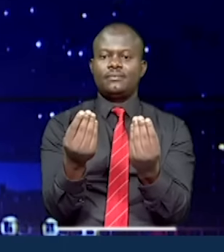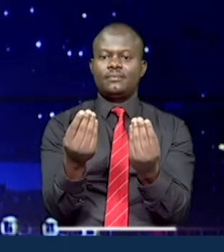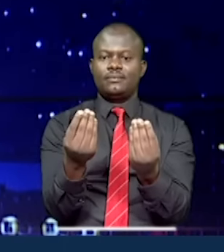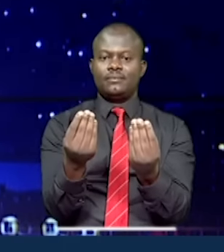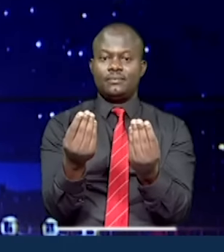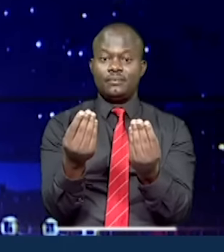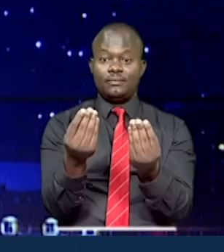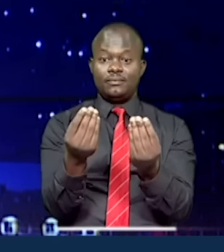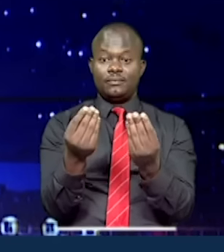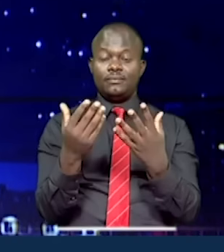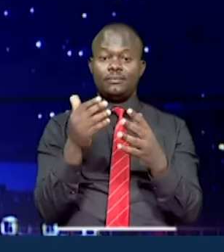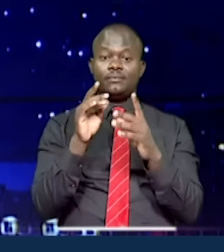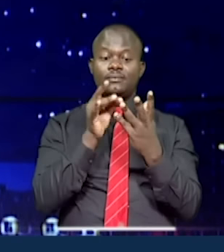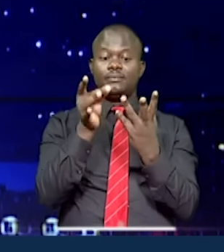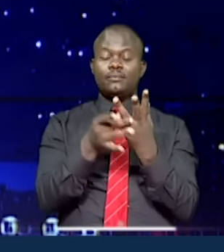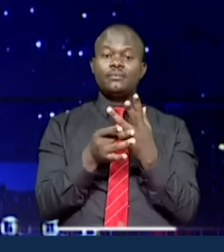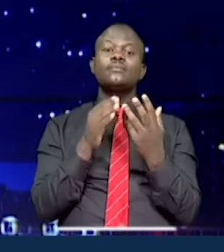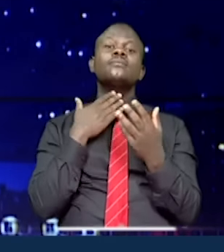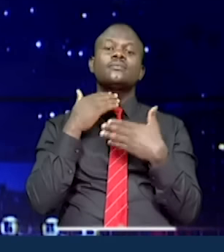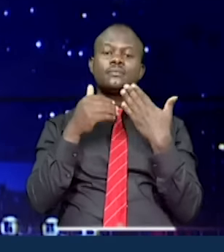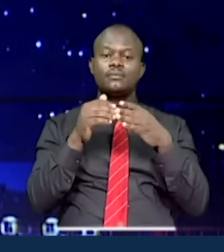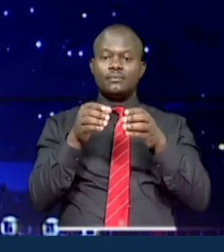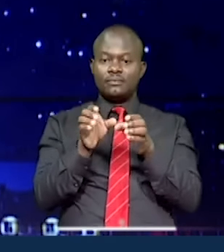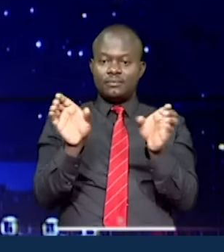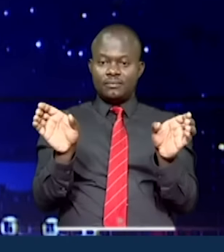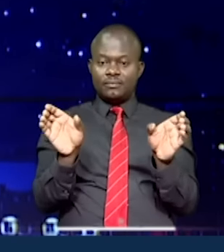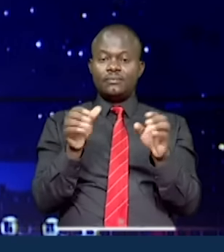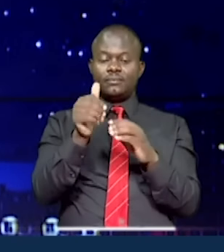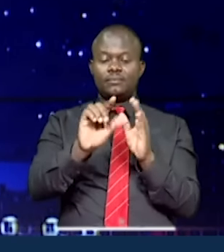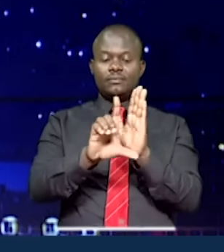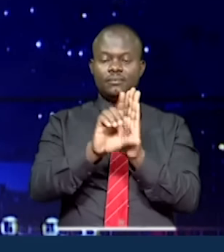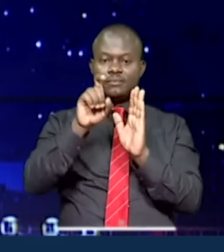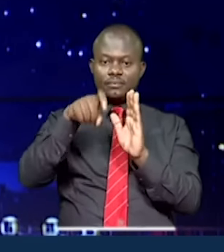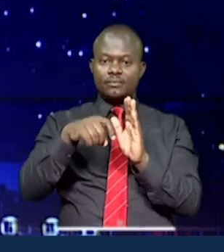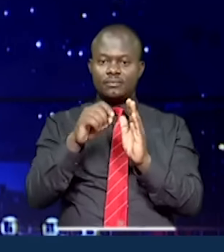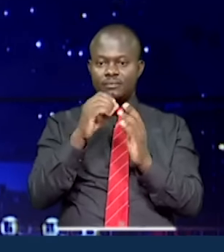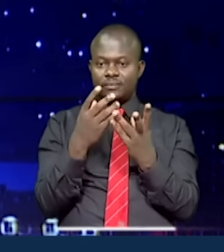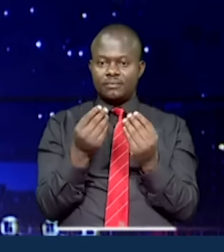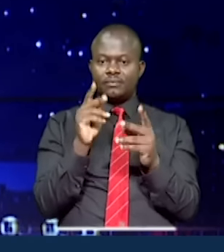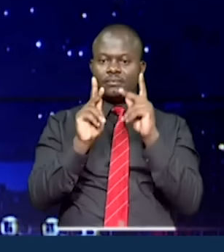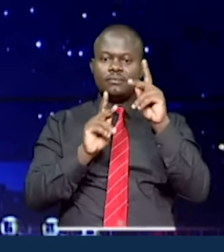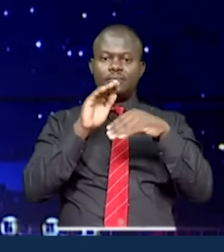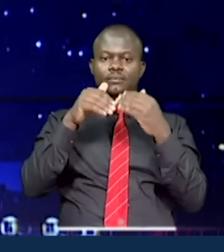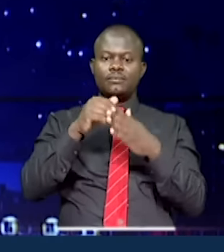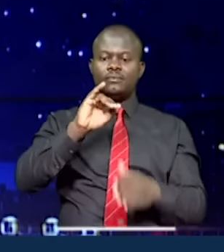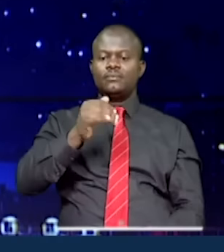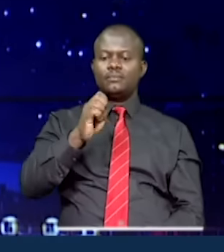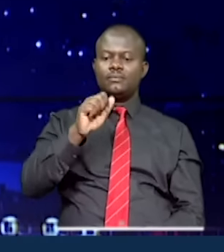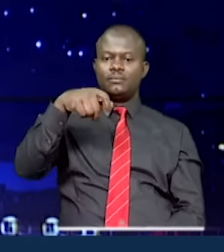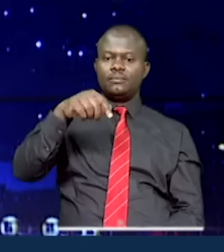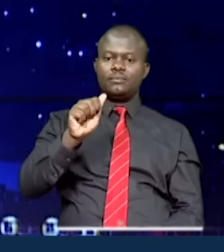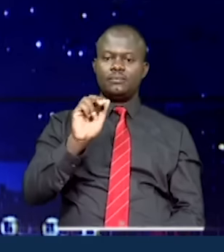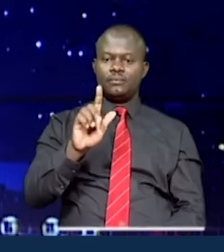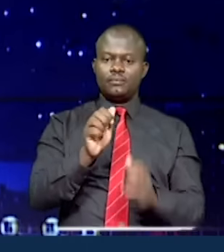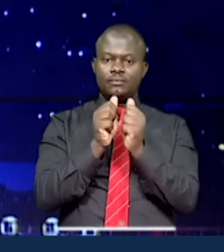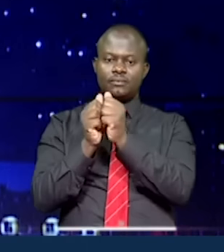ryanorohereza korohereza abashakanye bifuza gutandukana iryo tegeko nyine rigomba korohereza aba bantu Jean Paul Maniraho ari